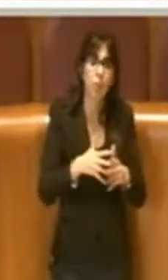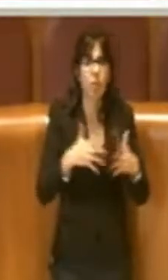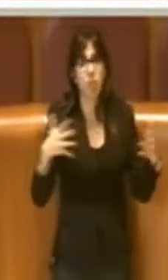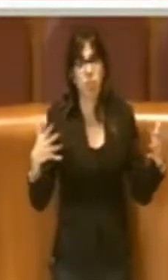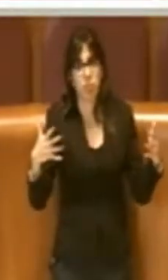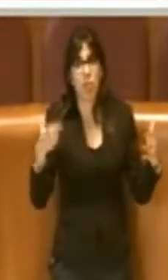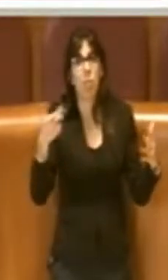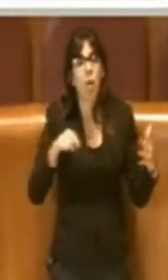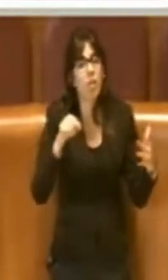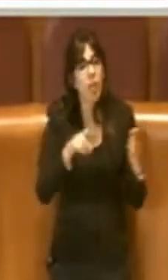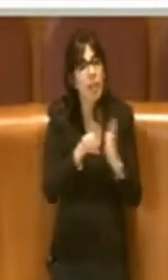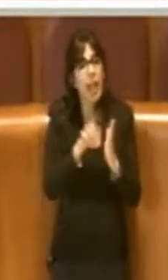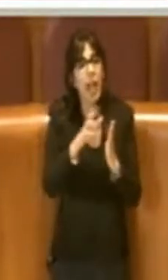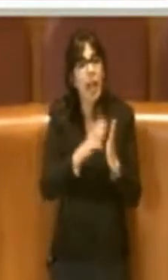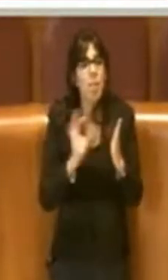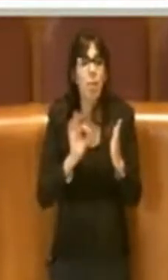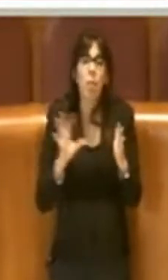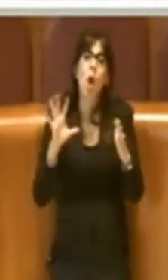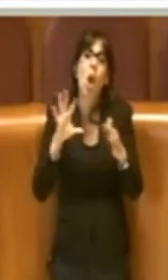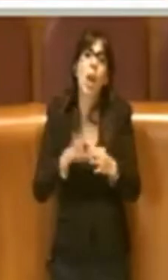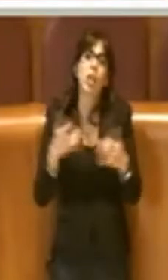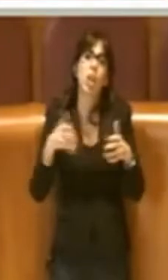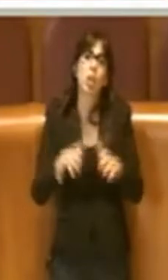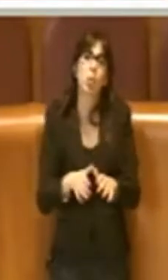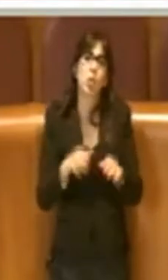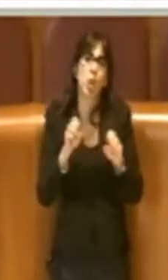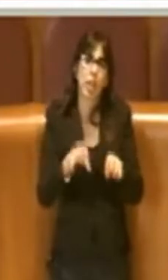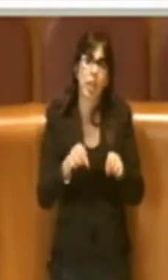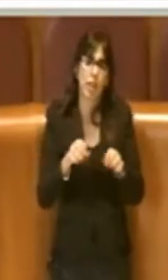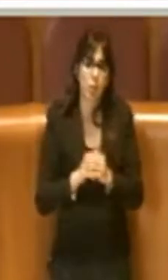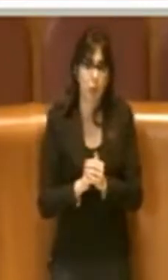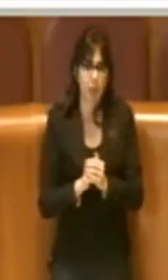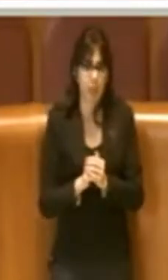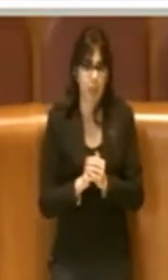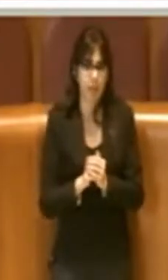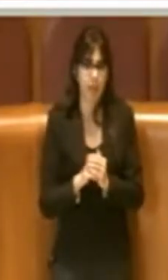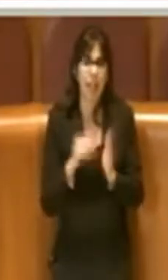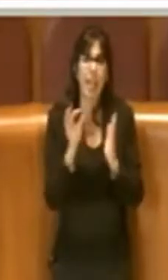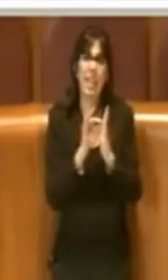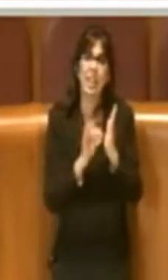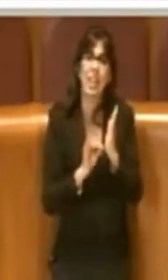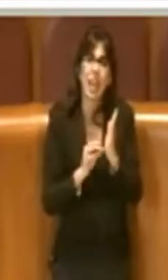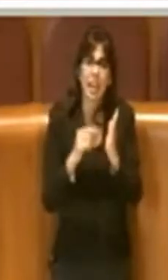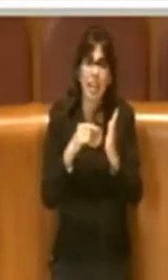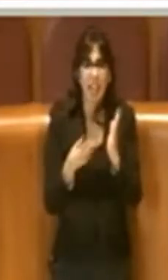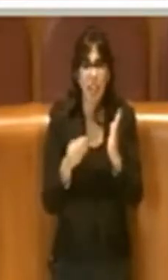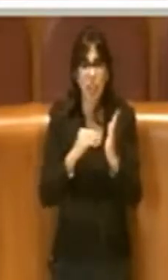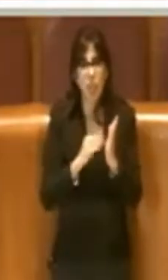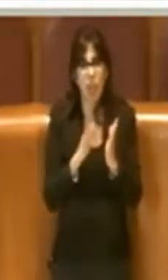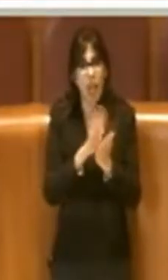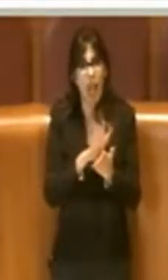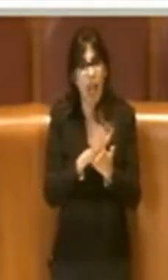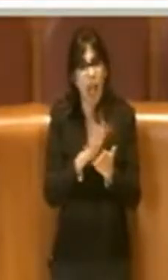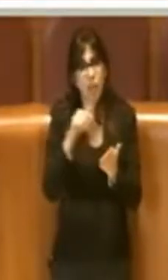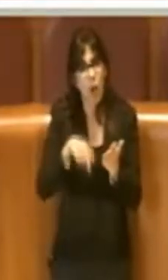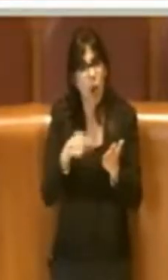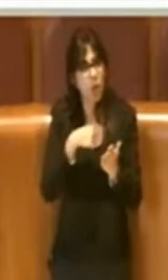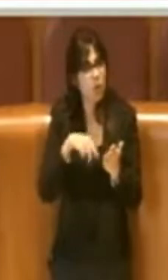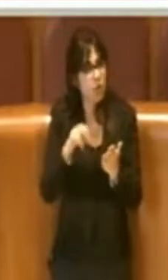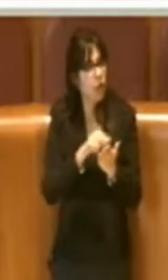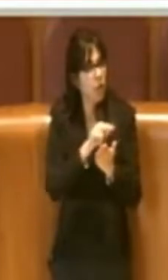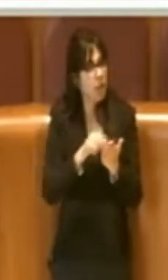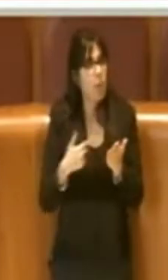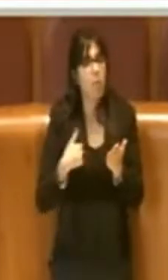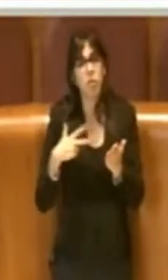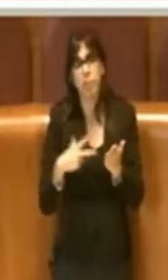questa delibera. Con le linee di indirizzo appunto riportate in quest'atto che oggi votiamo e spero